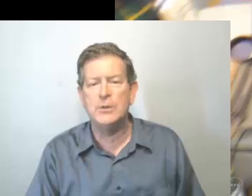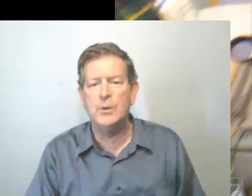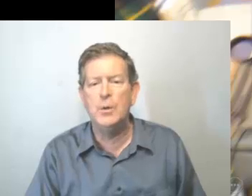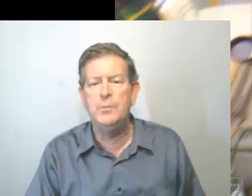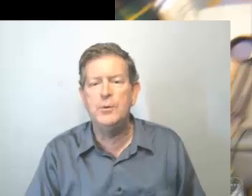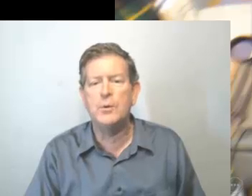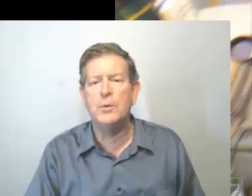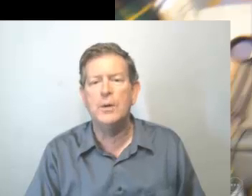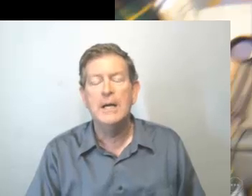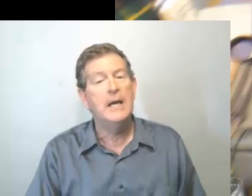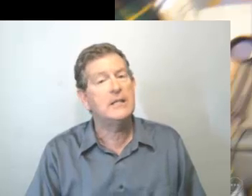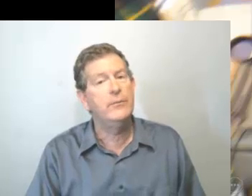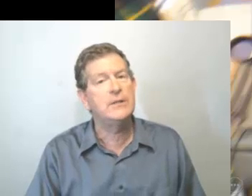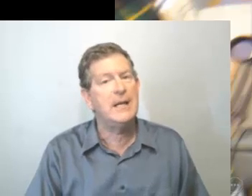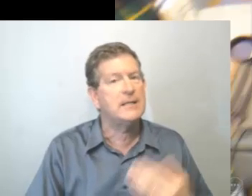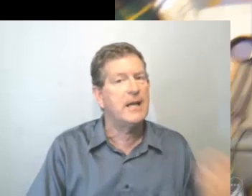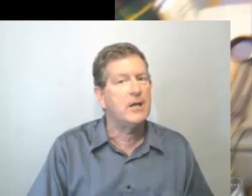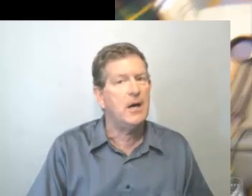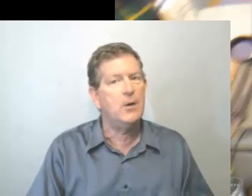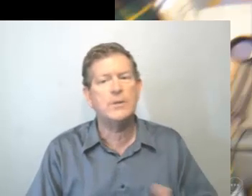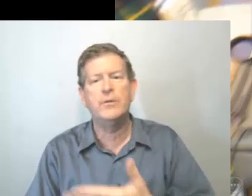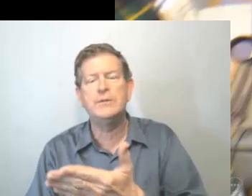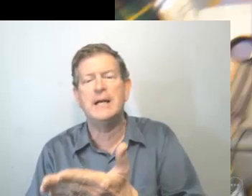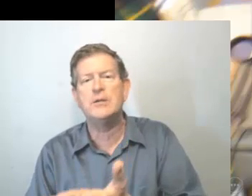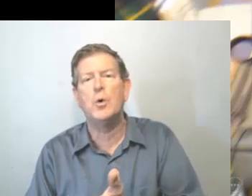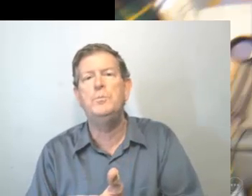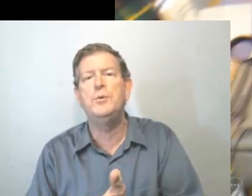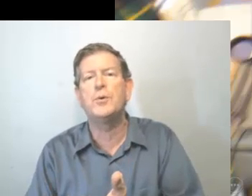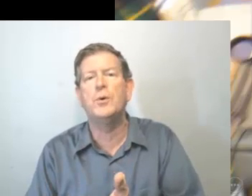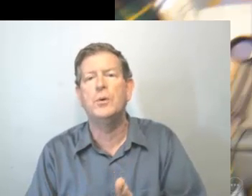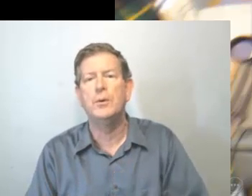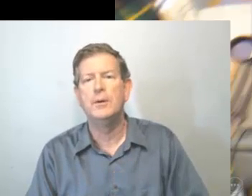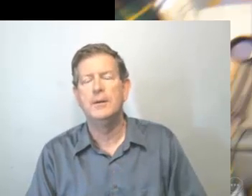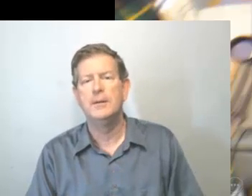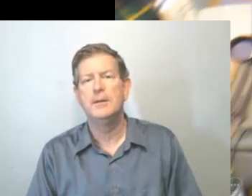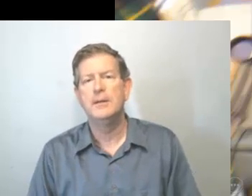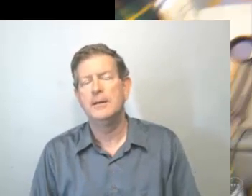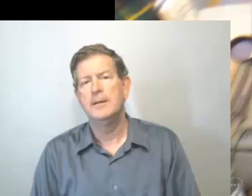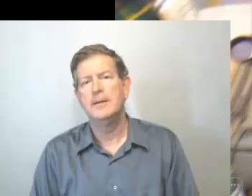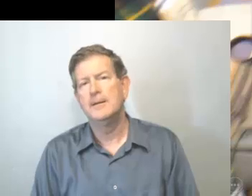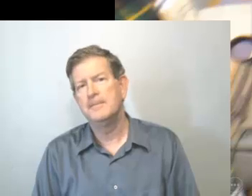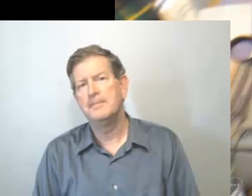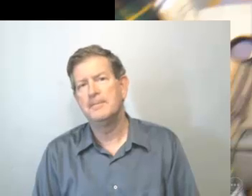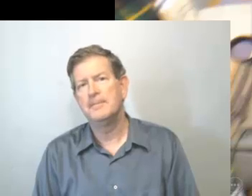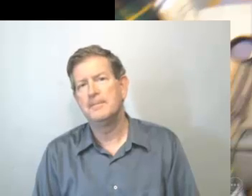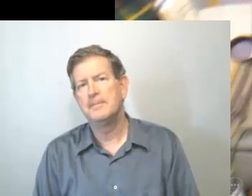bureau? Ça, c'est le bureau. Est-ce que vous allez à l'école ou est-ce que vous allez au bureau?